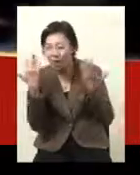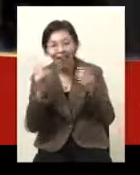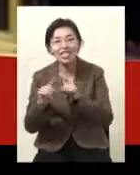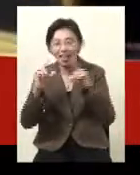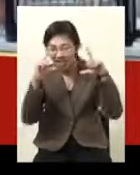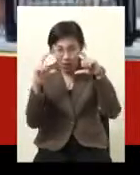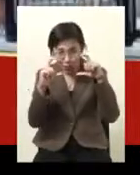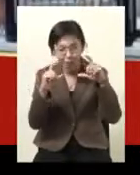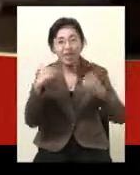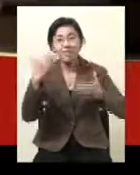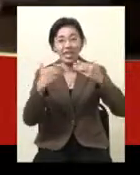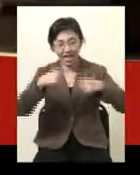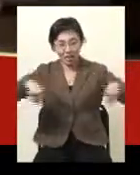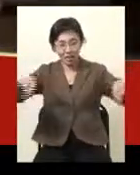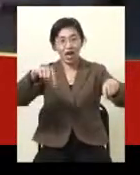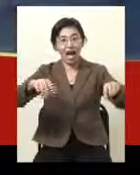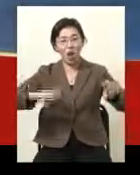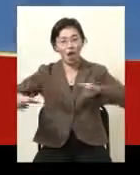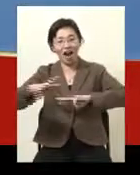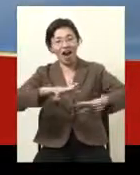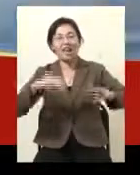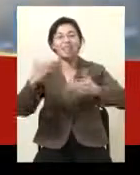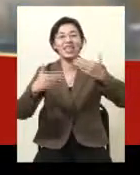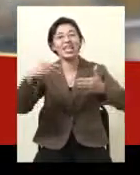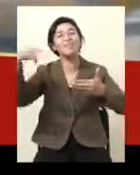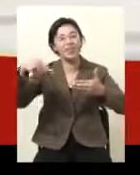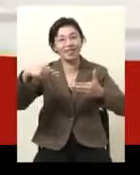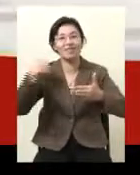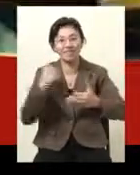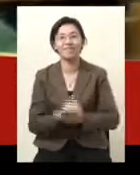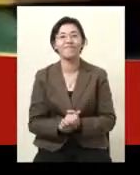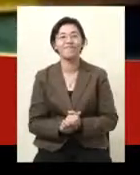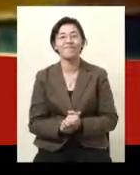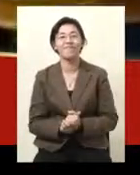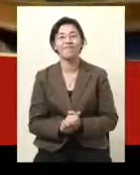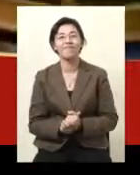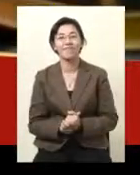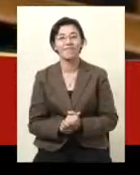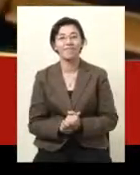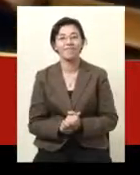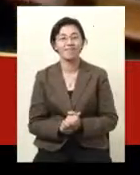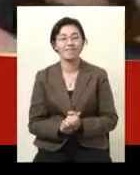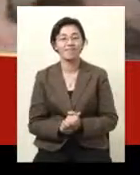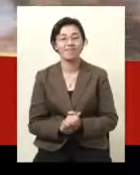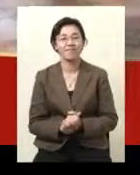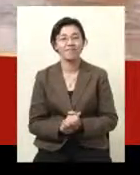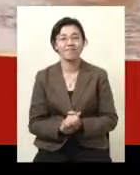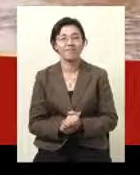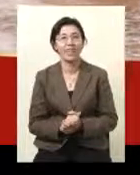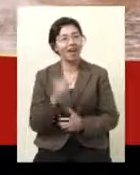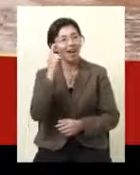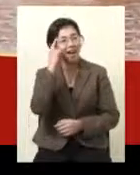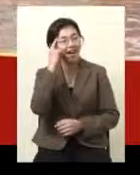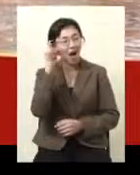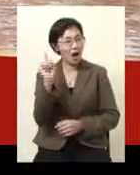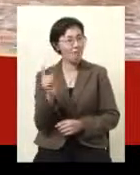บางทีอาจจะมีกิจกรรมตรงลานพิเศษของเขาเป็นคล้ายๆอีเวนต์ฮอลอะไรเงี้ยแต่เป็นการแก ้นี่คือการใช้ความคิดสร้